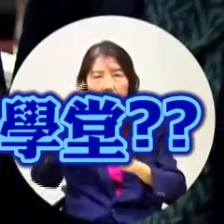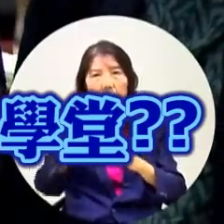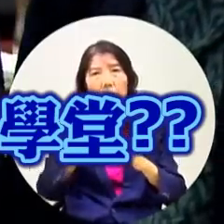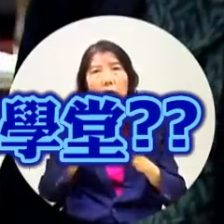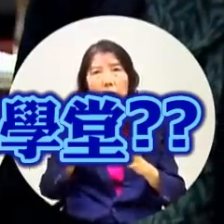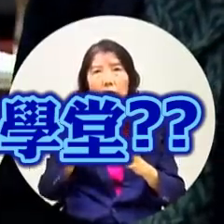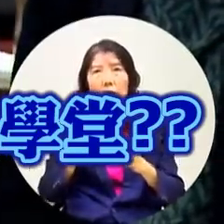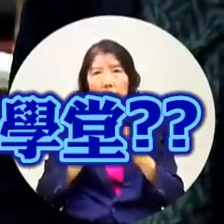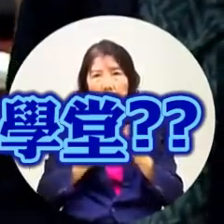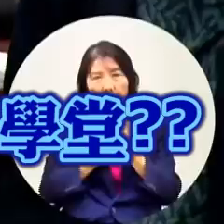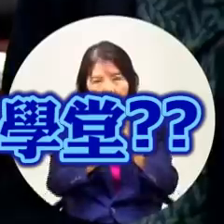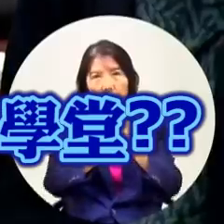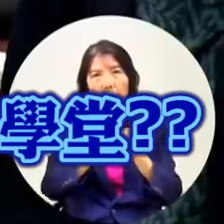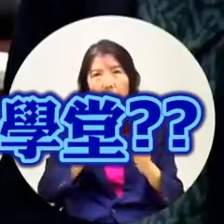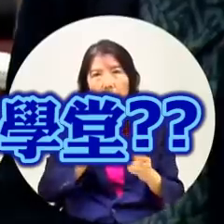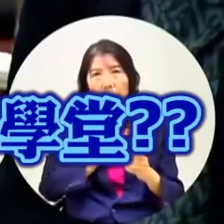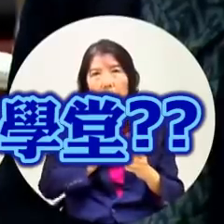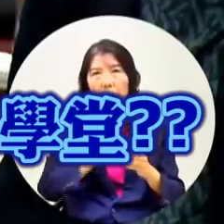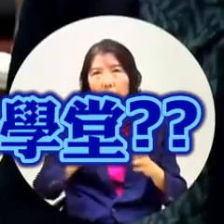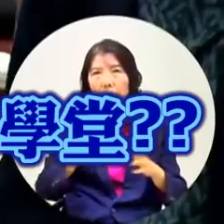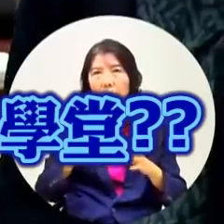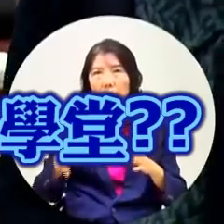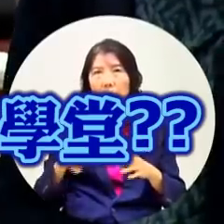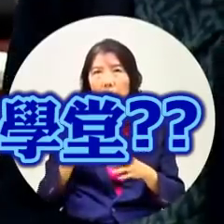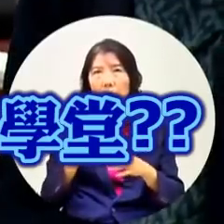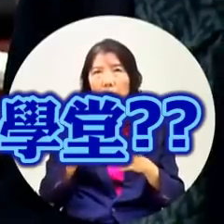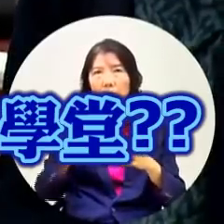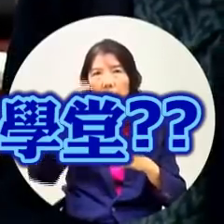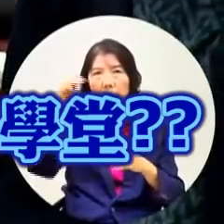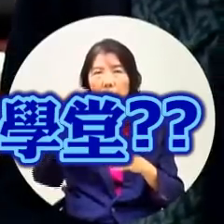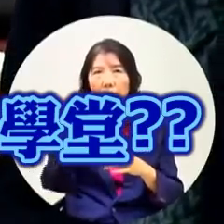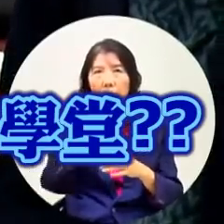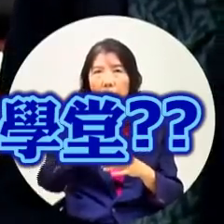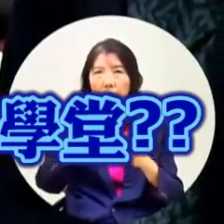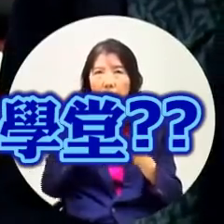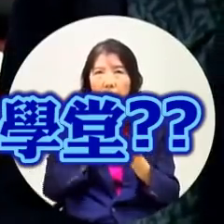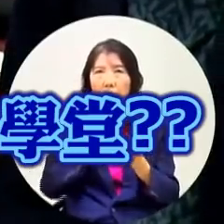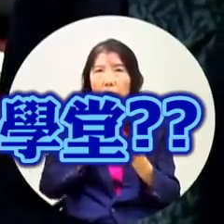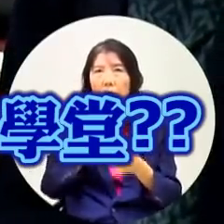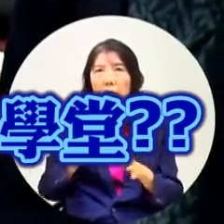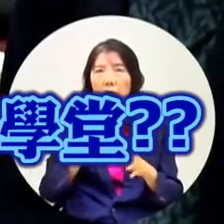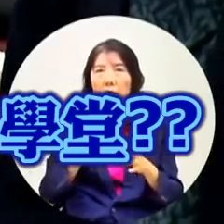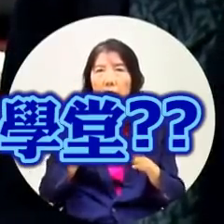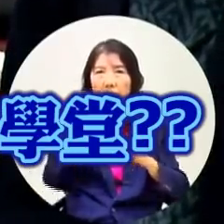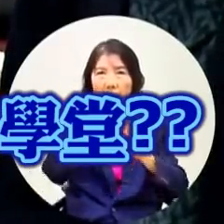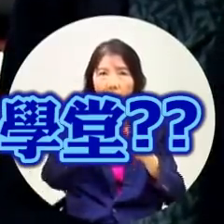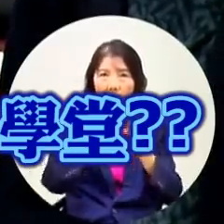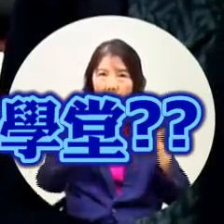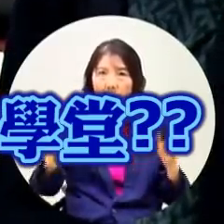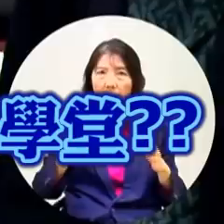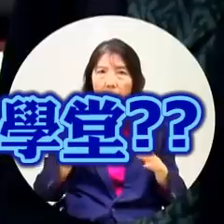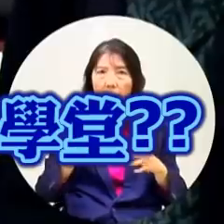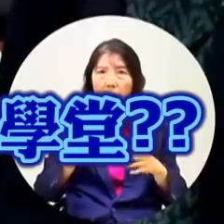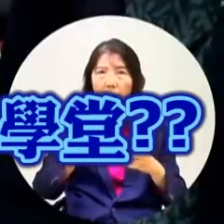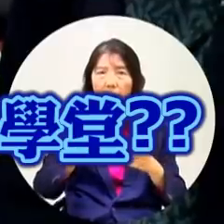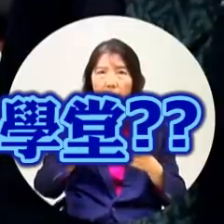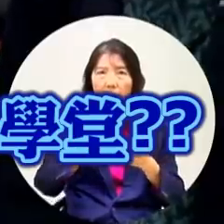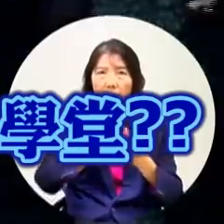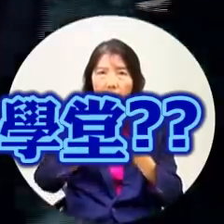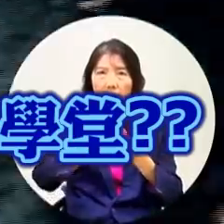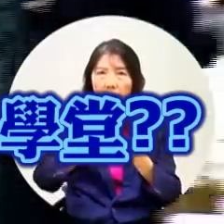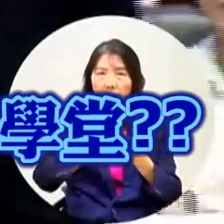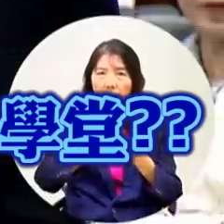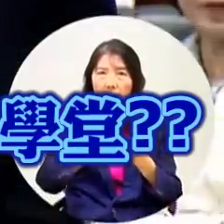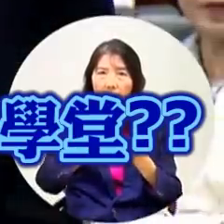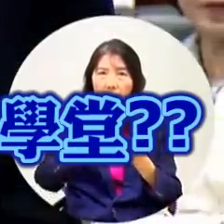认同。问题是争议点在于刚刚高敏议员讲的，他在任职期间桥板税的争议到现在还是没有说